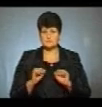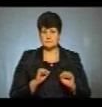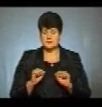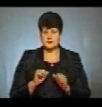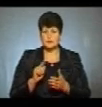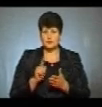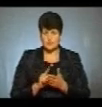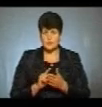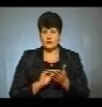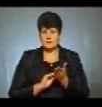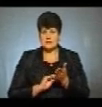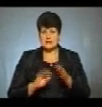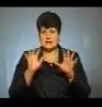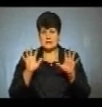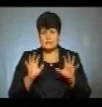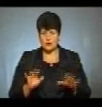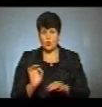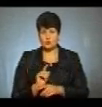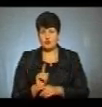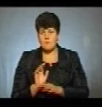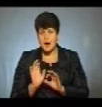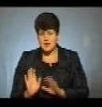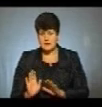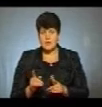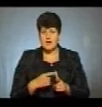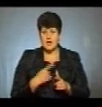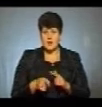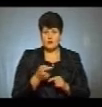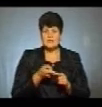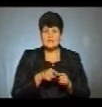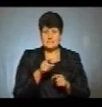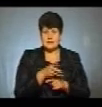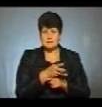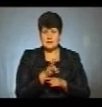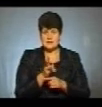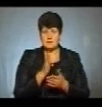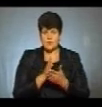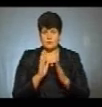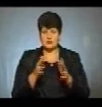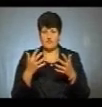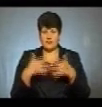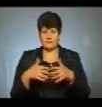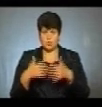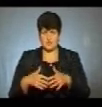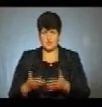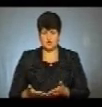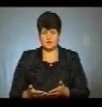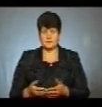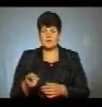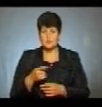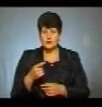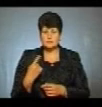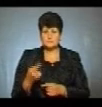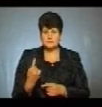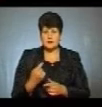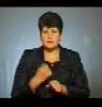або написати закон нормально, або цей пристрій має бути дійсно в автоматичному режимі. На Тернопільщині працює